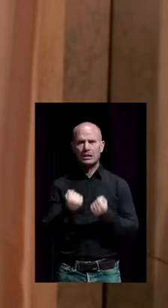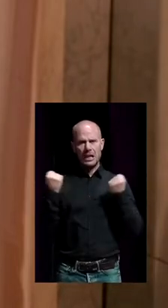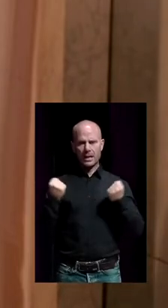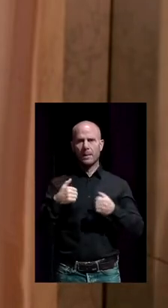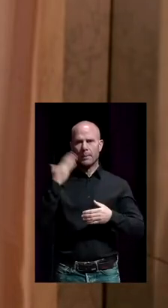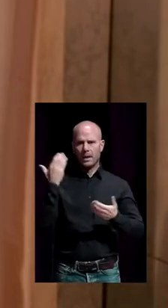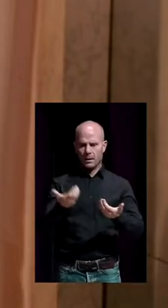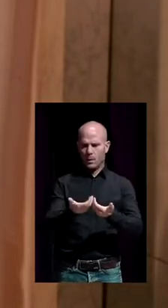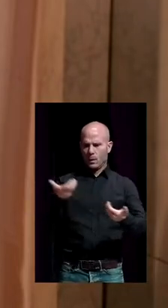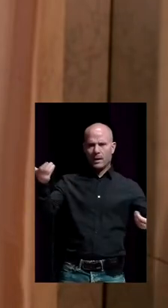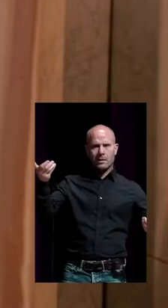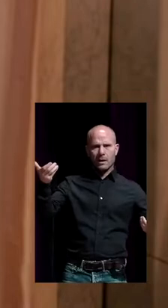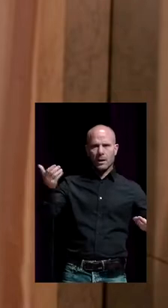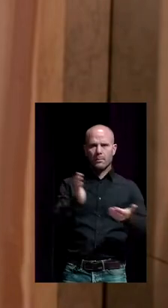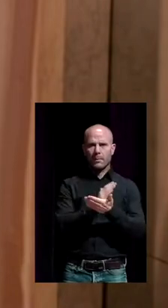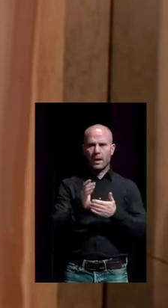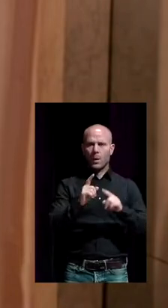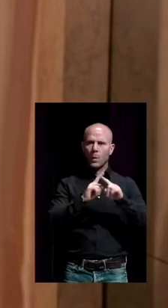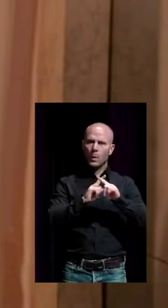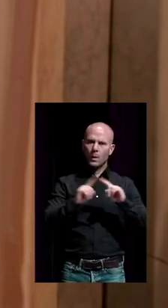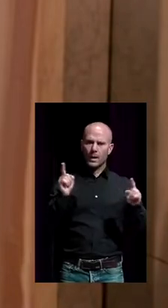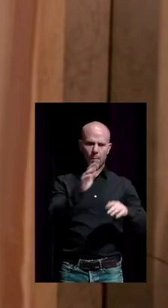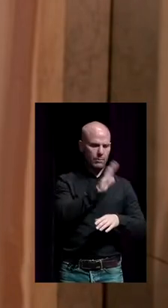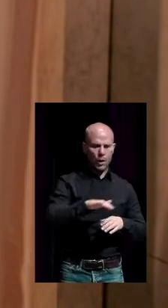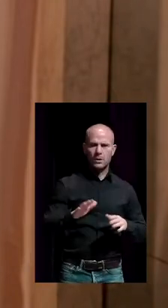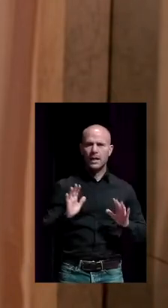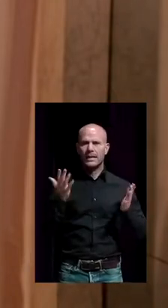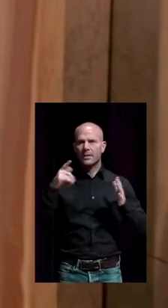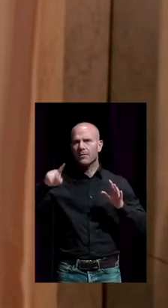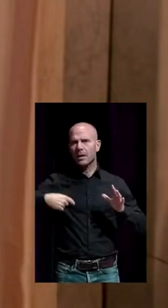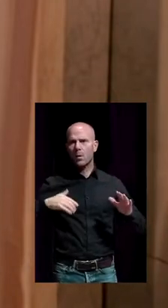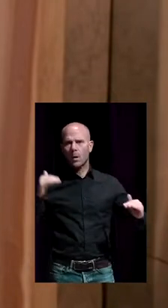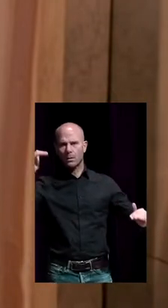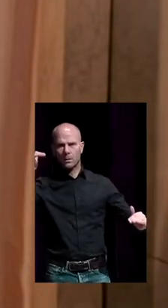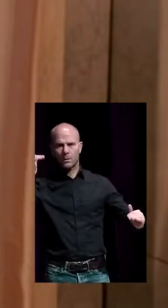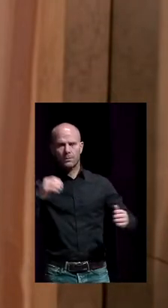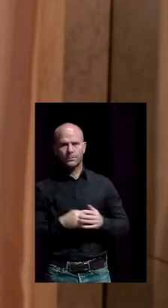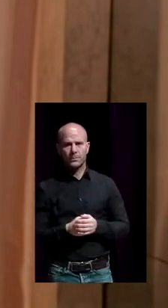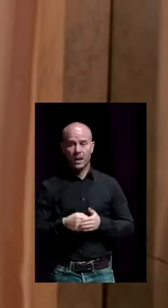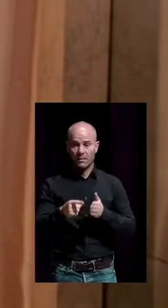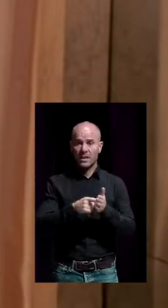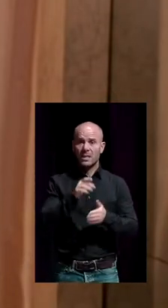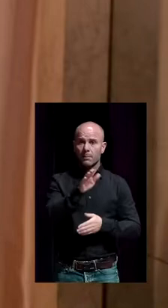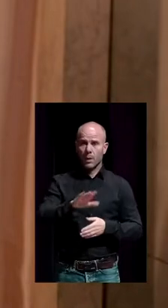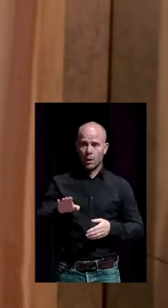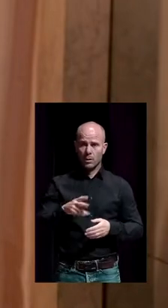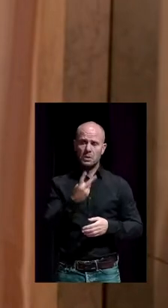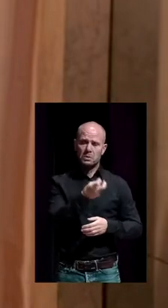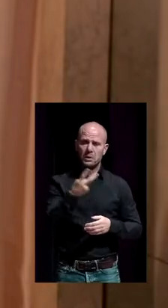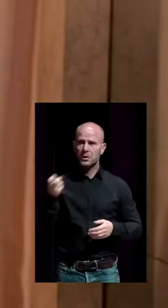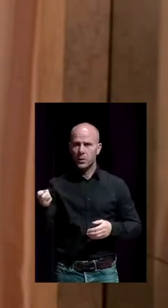mer skillnaderna mellan olika barns livsvillkor. För vissa barn har